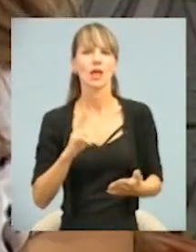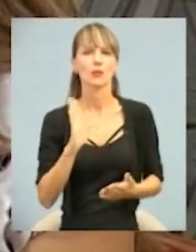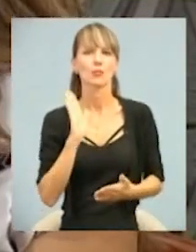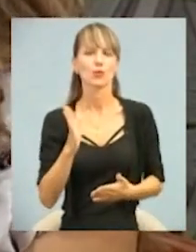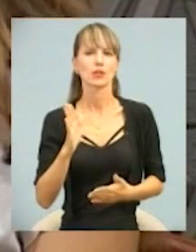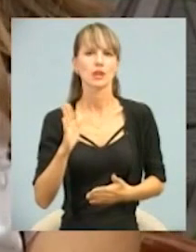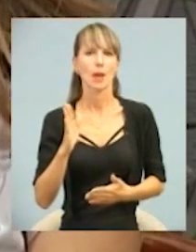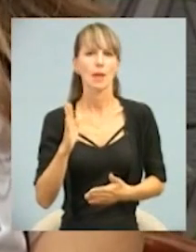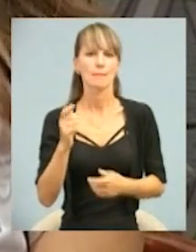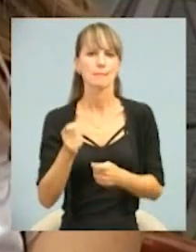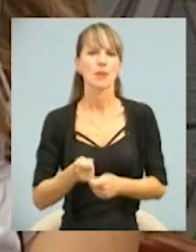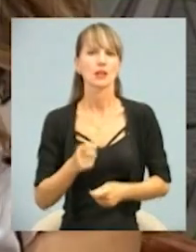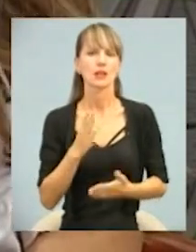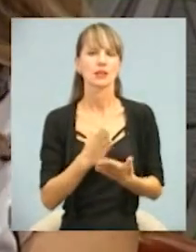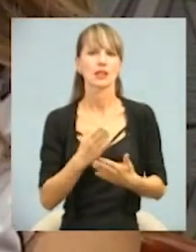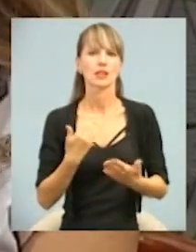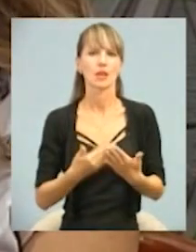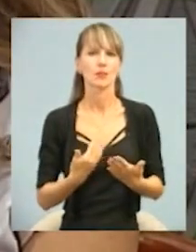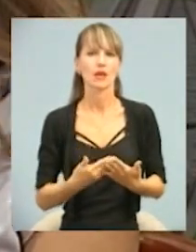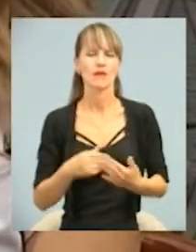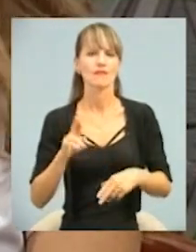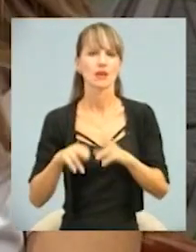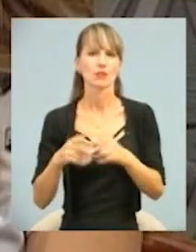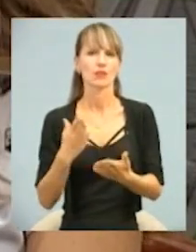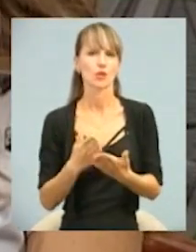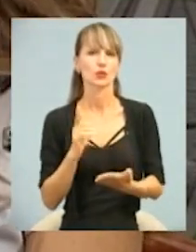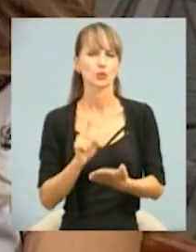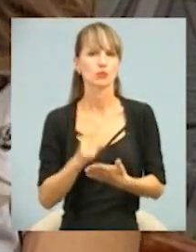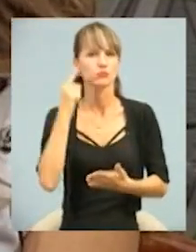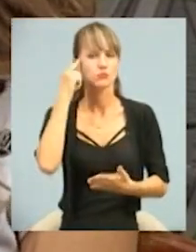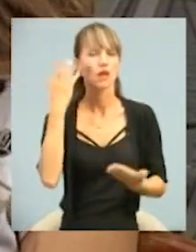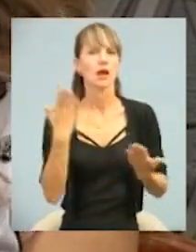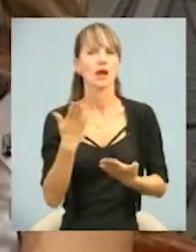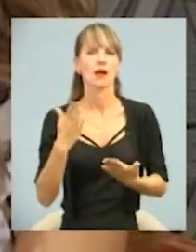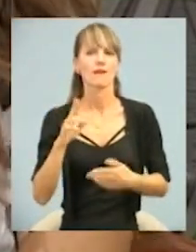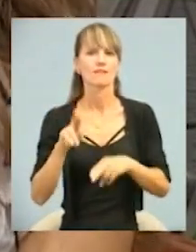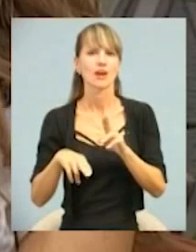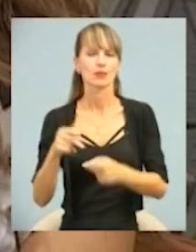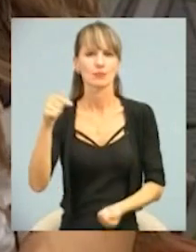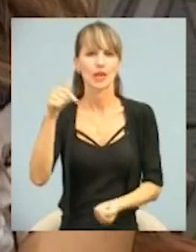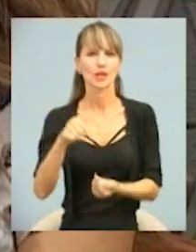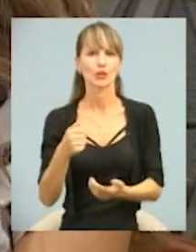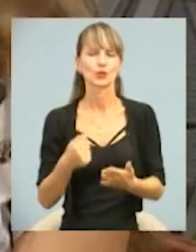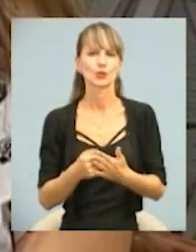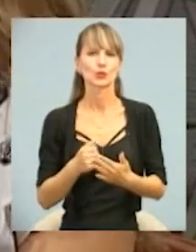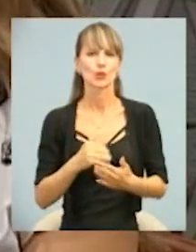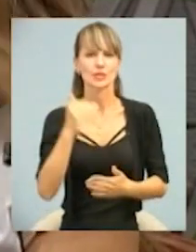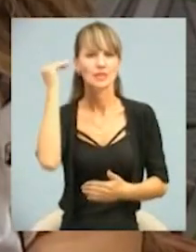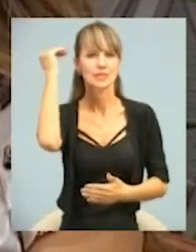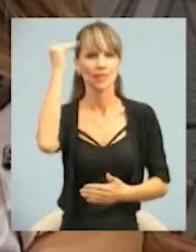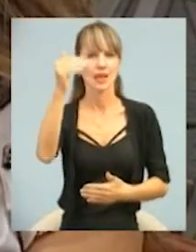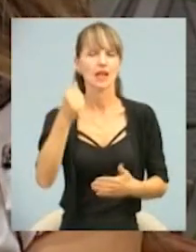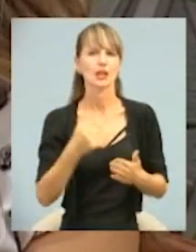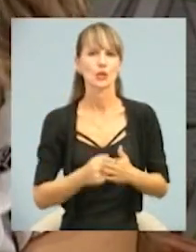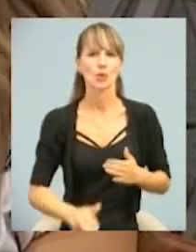маляром? Там, наприклад, фарба є, да? Він же, напевно, мусить розбиратися, яка фарба підходить до стелі, до підлоги,